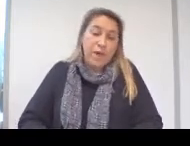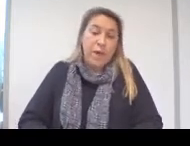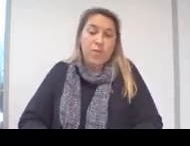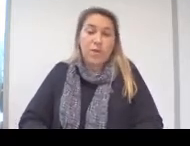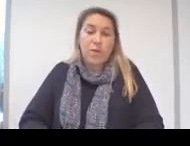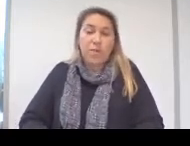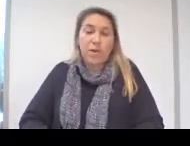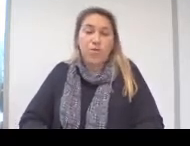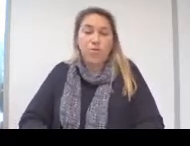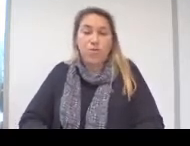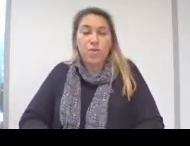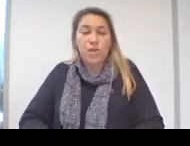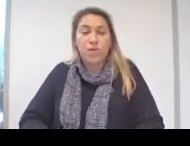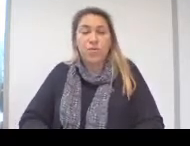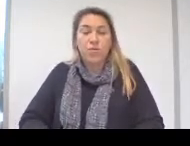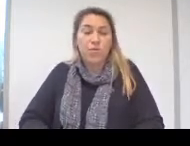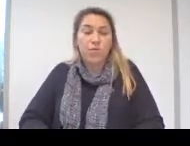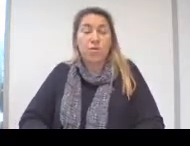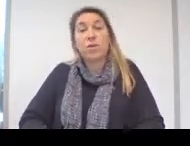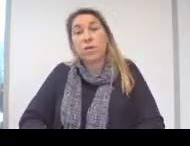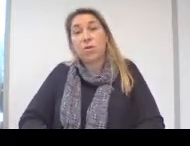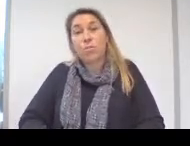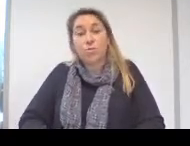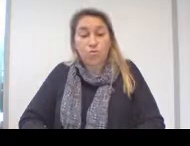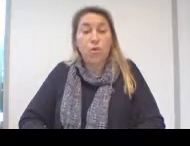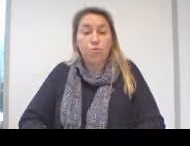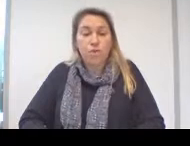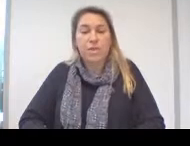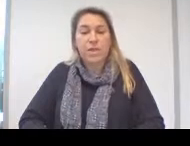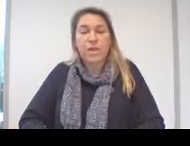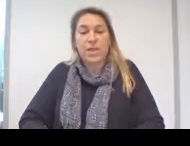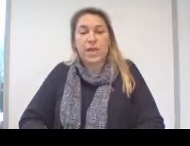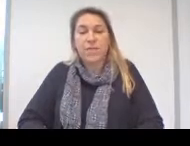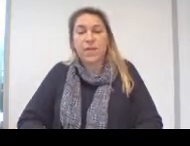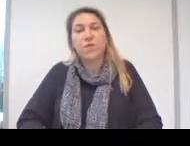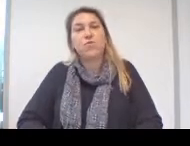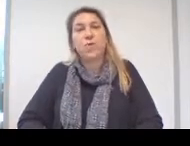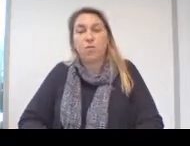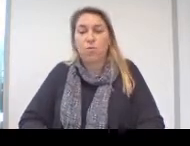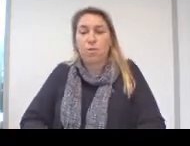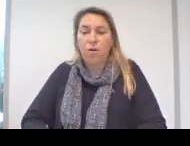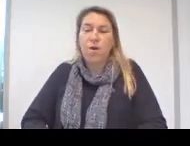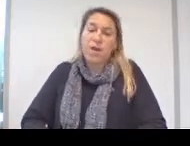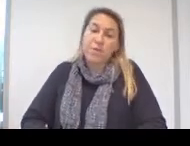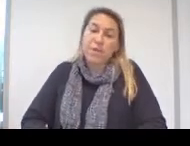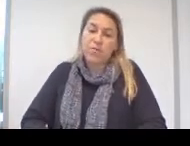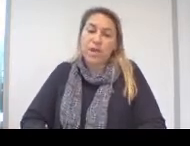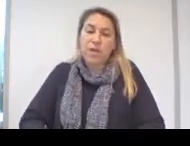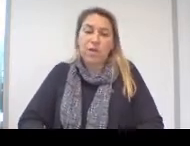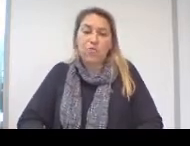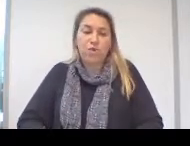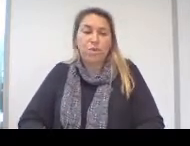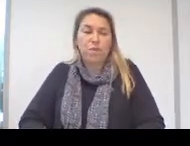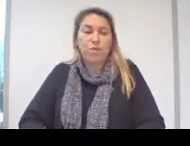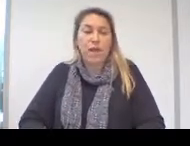Vous trouverez également des informations sur le site du campus des métiers et des qualifications Savoie-Mont-Blanc, les métiers de